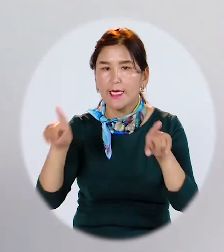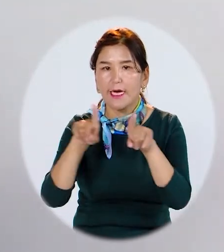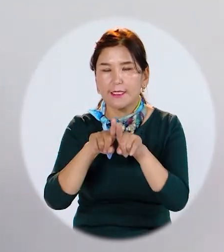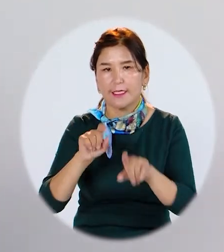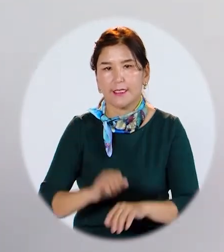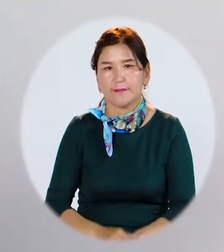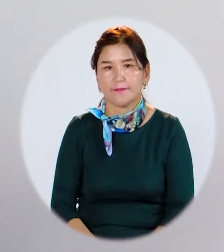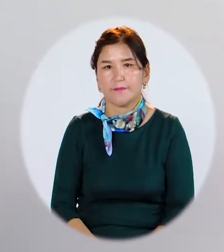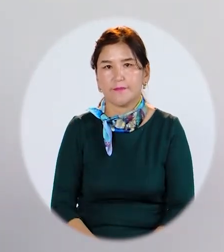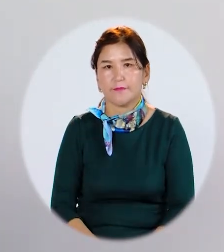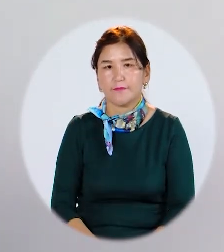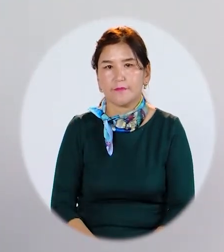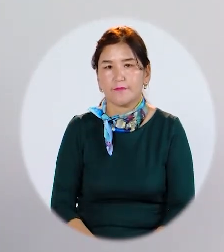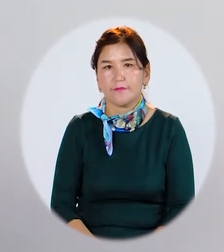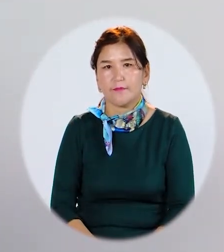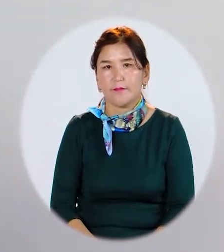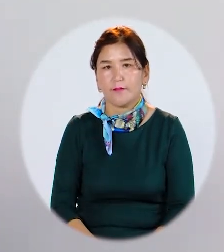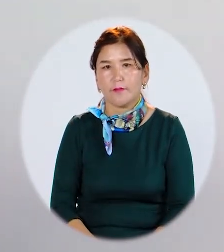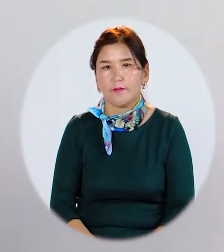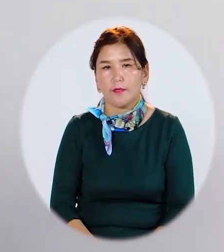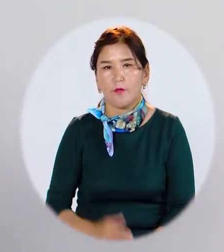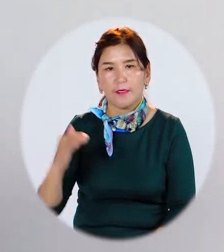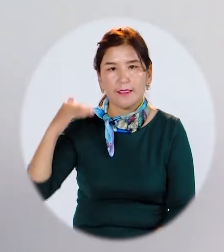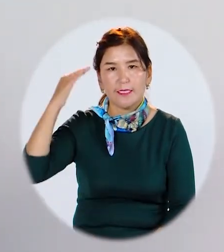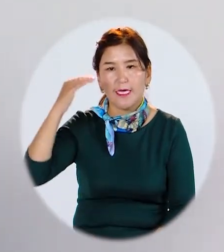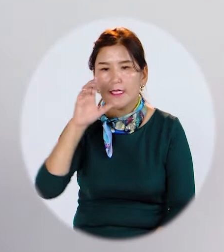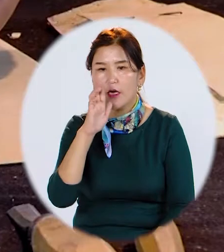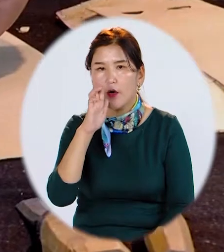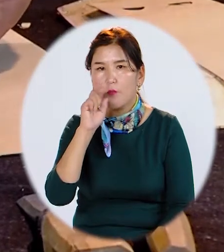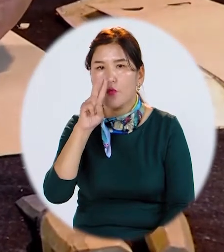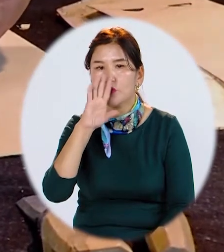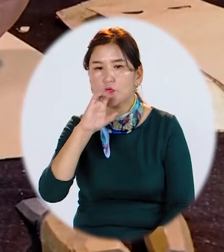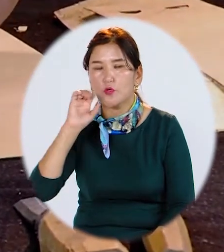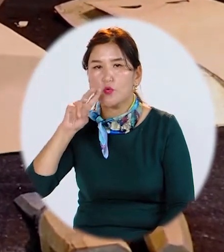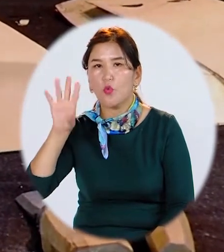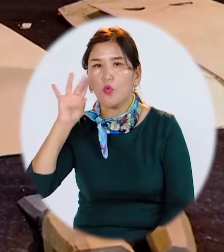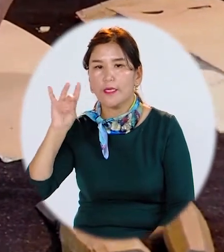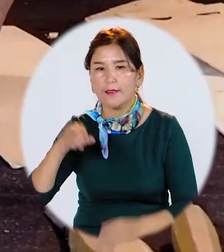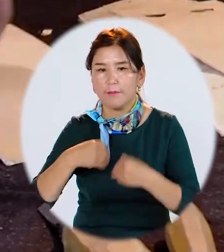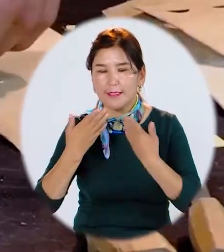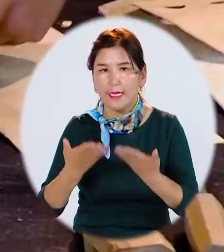эсгүүрийг за мөн дээд бүслүүрийн хэмжээтэй тавьж өгнө. Эндээсээ